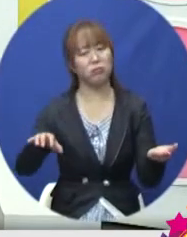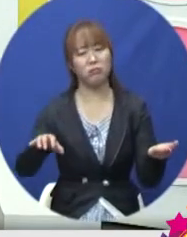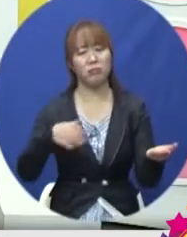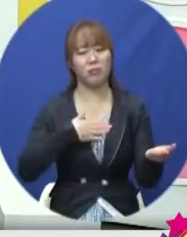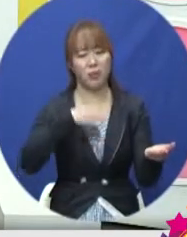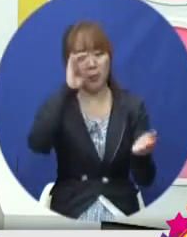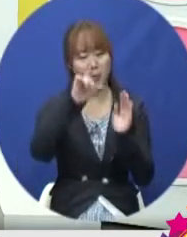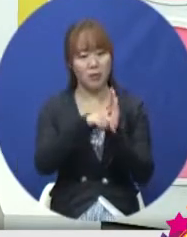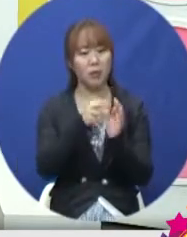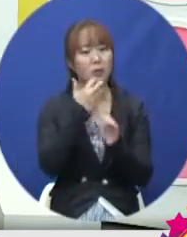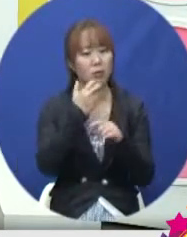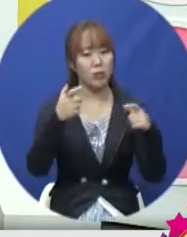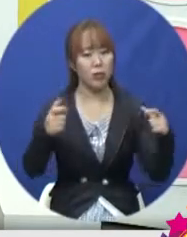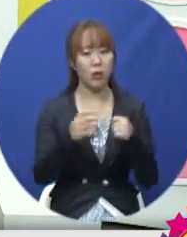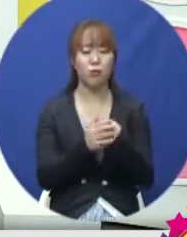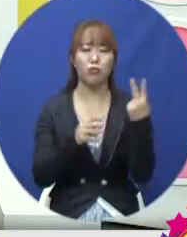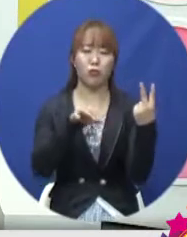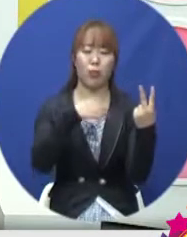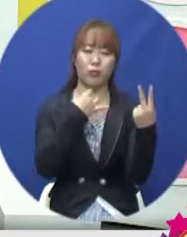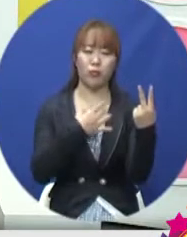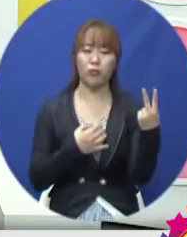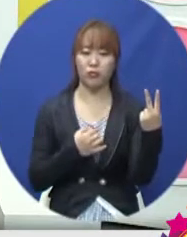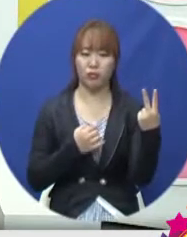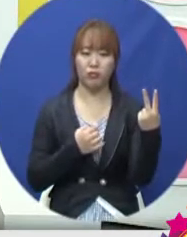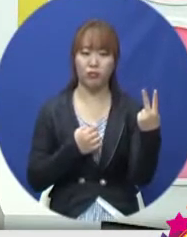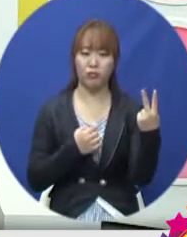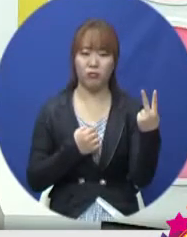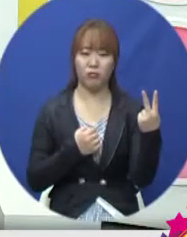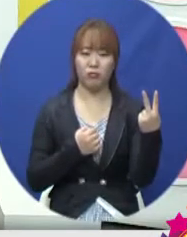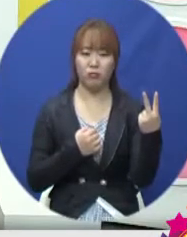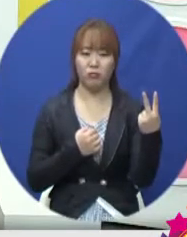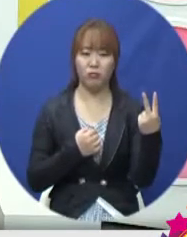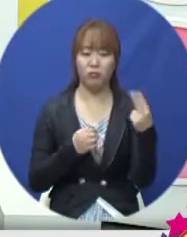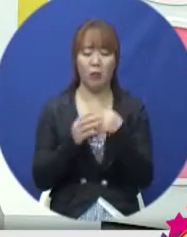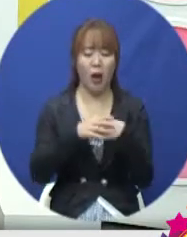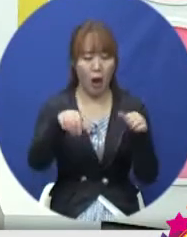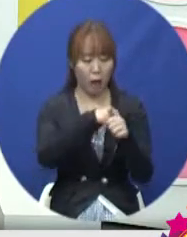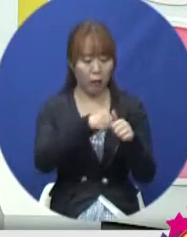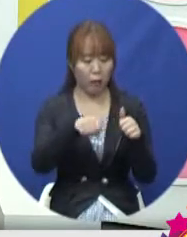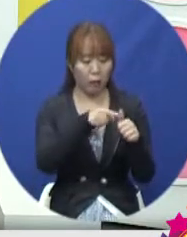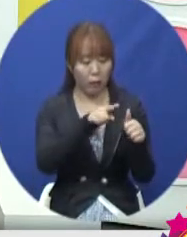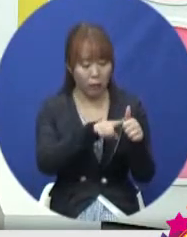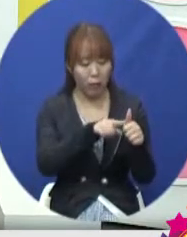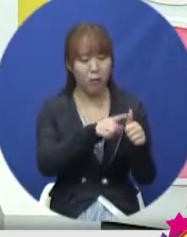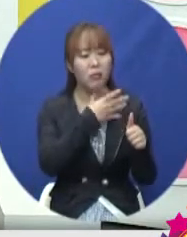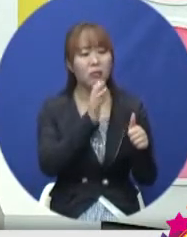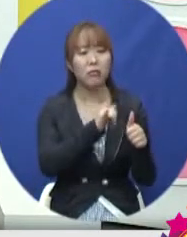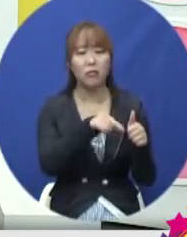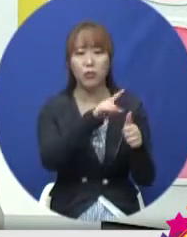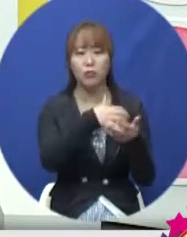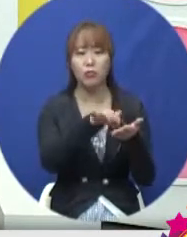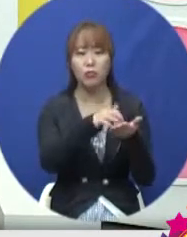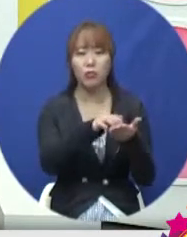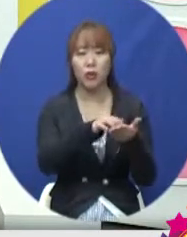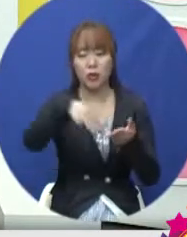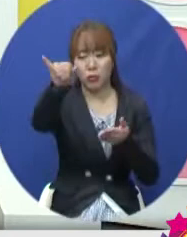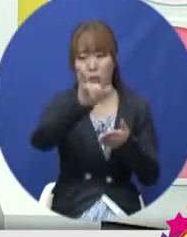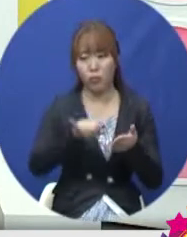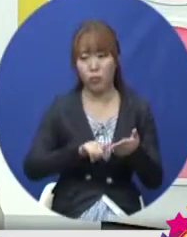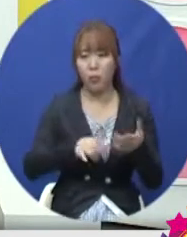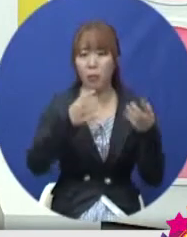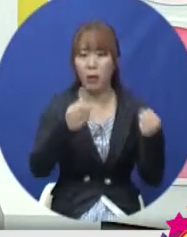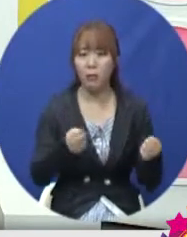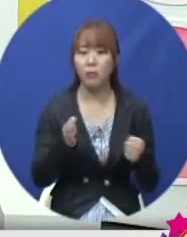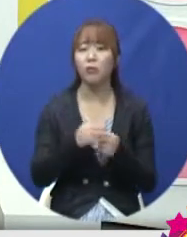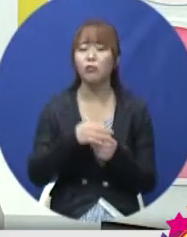보니까 서울에 네. 약 두 곳밖에 없다 그래요. 그 학대 받는 인구는 전국적으로 있잖아요.